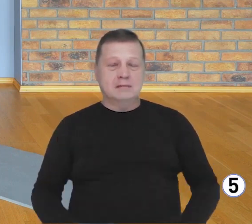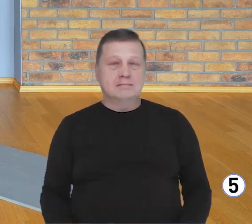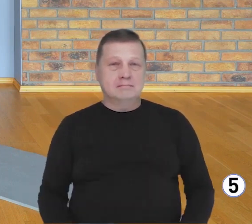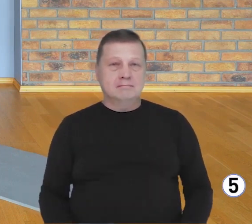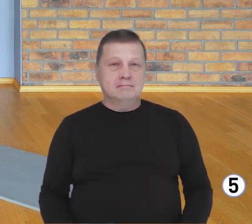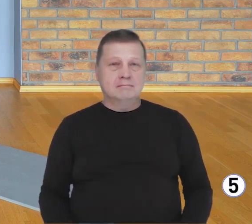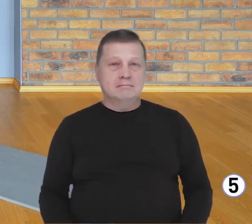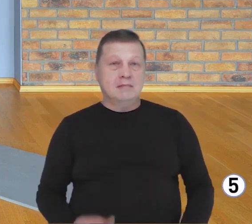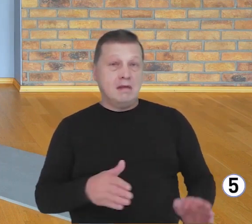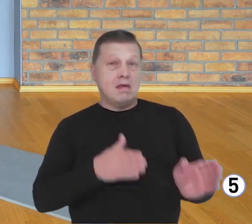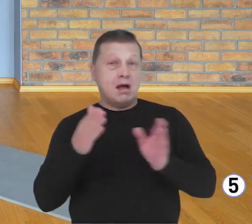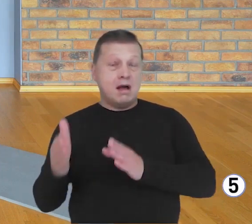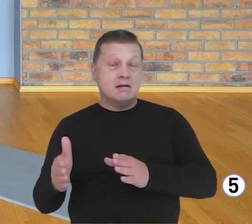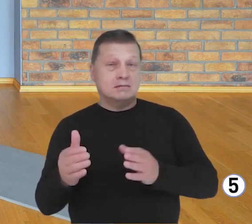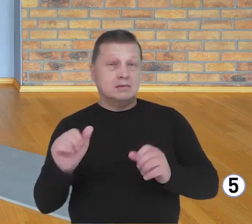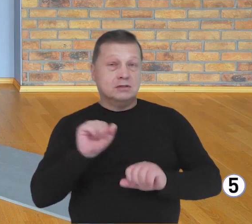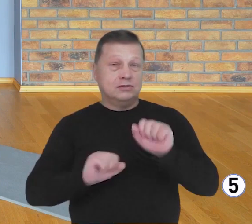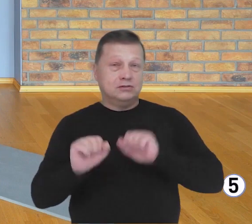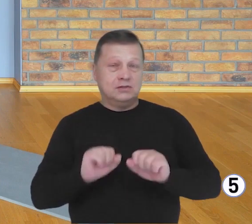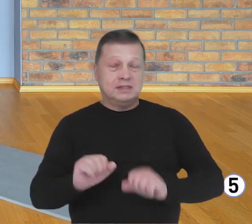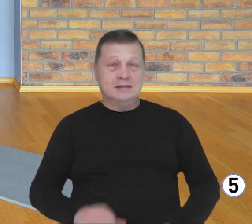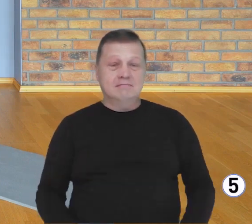Super. Kolejne za chwilę ćwiczenie.